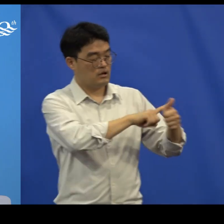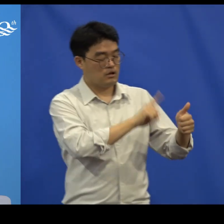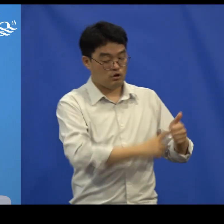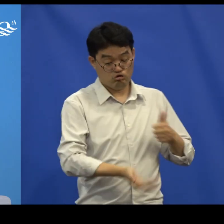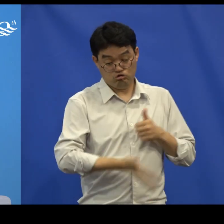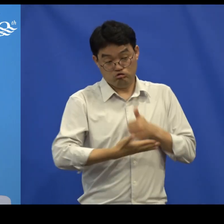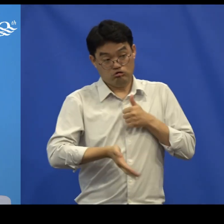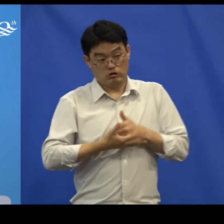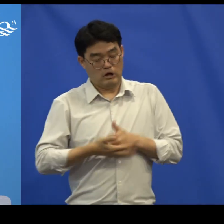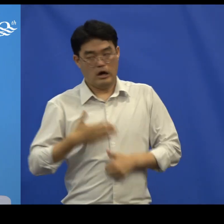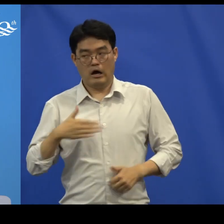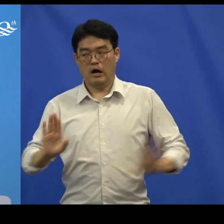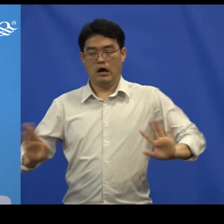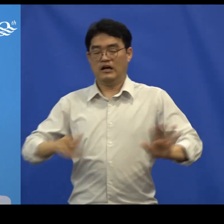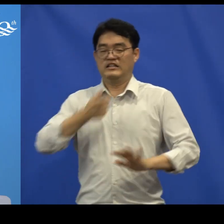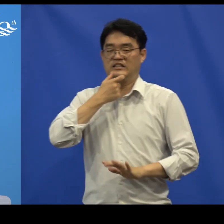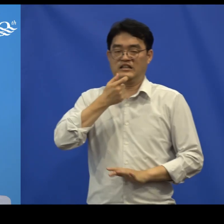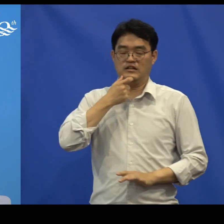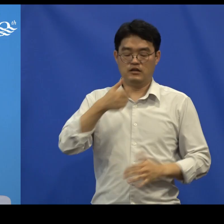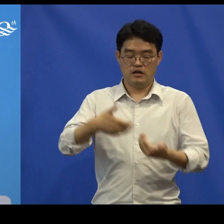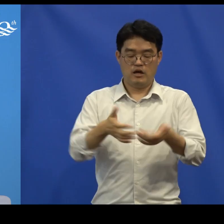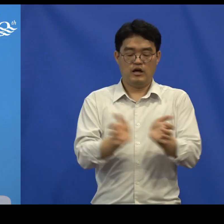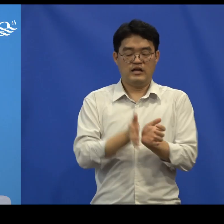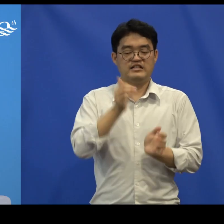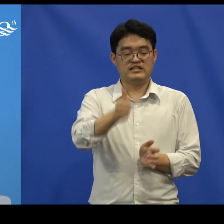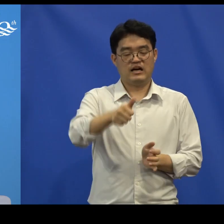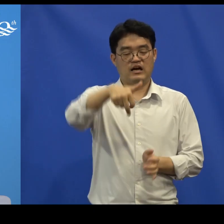한대요. 후보자로 나갔다가